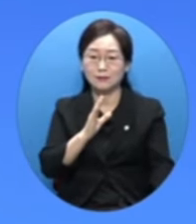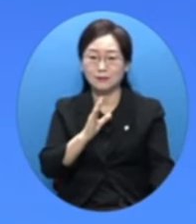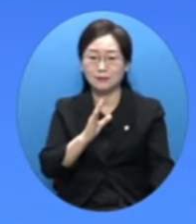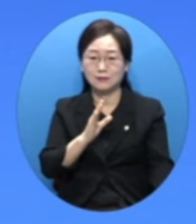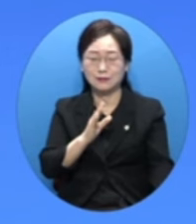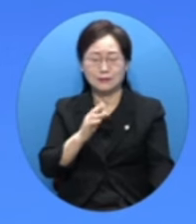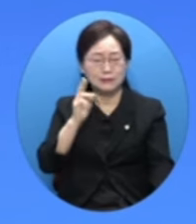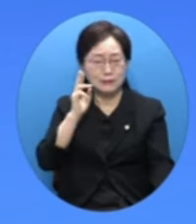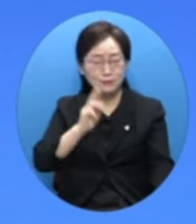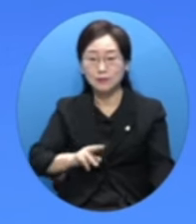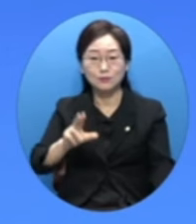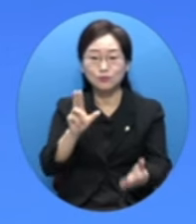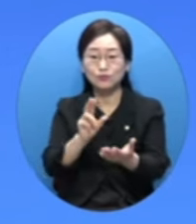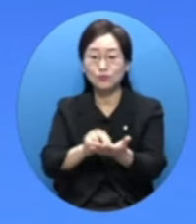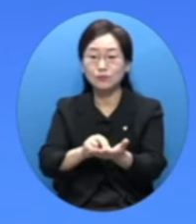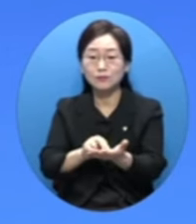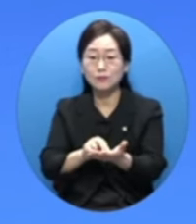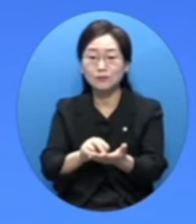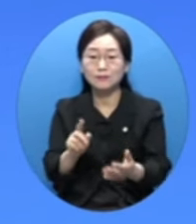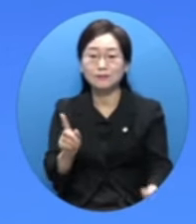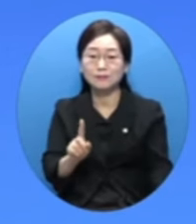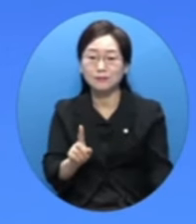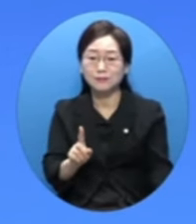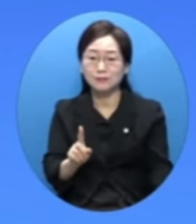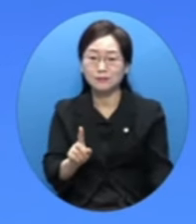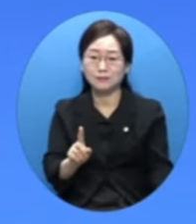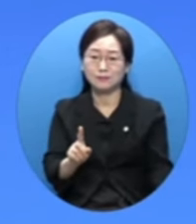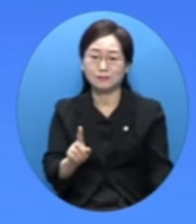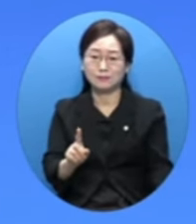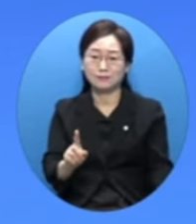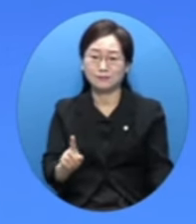심각한 문제가 우리에게 있는 것은